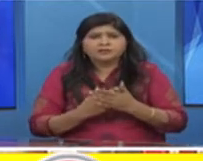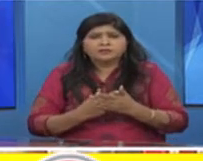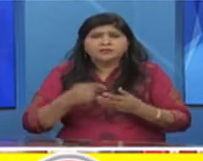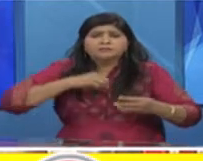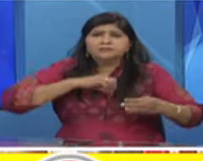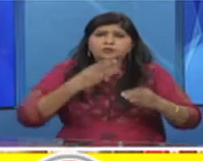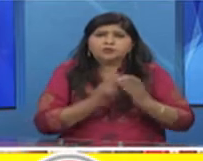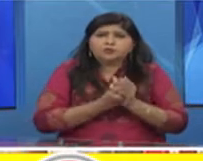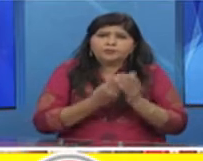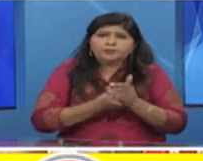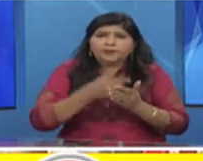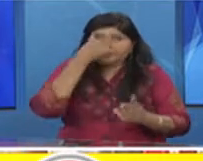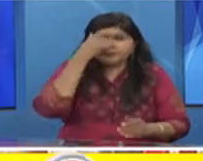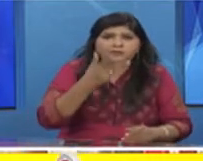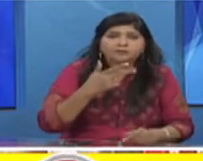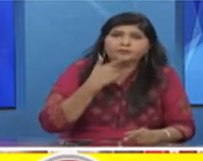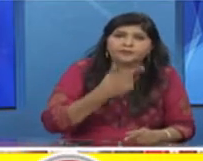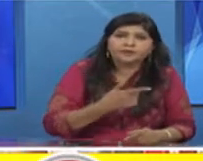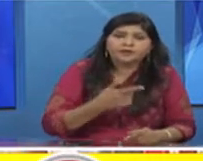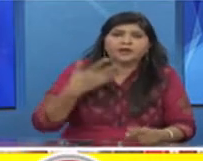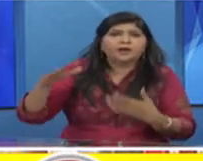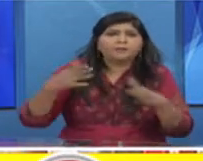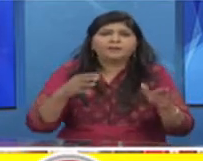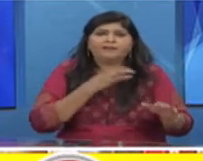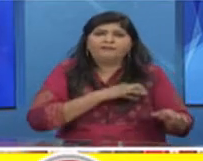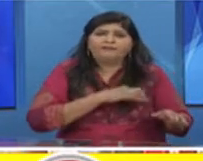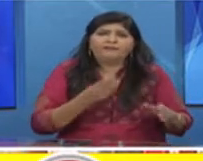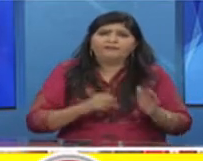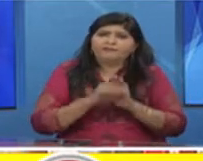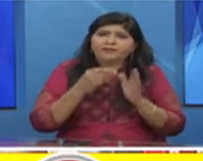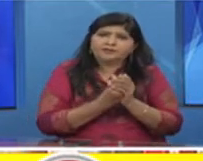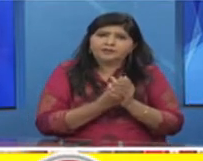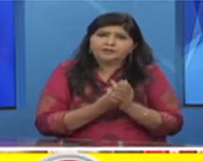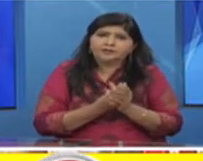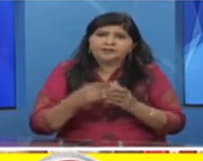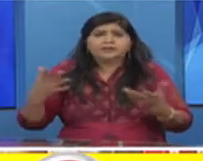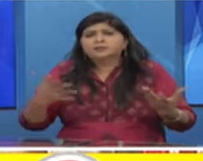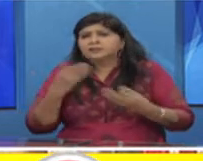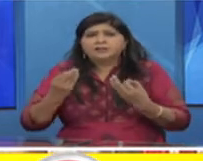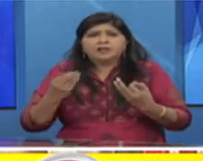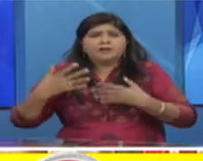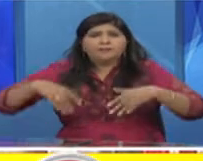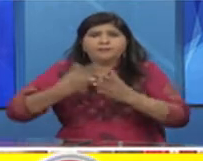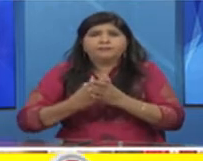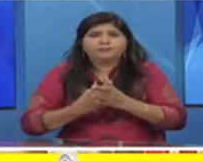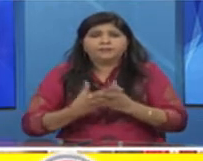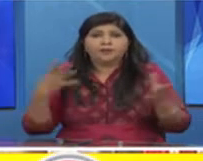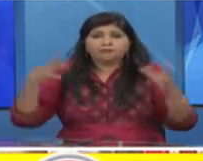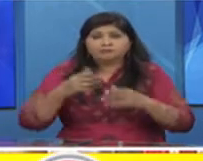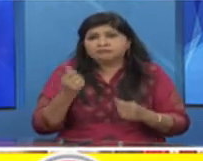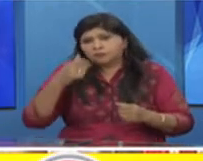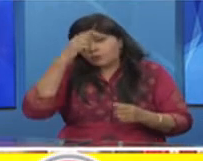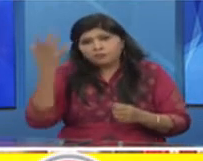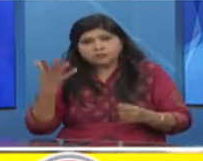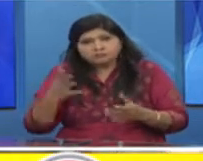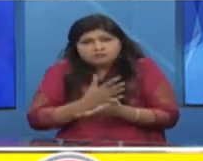ग्रुप्स उस परिस्थितियों का अपने अपने तरीके से फायदा उठाने के लिए खेल खेल रहे थे। माहौल में गर्माहट पैदा